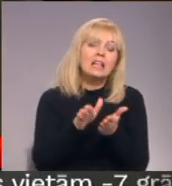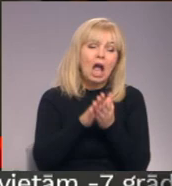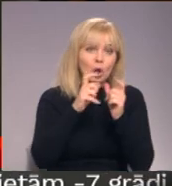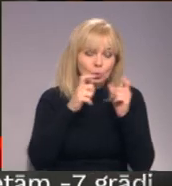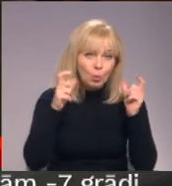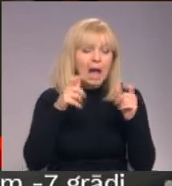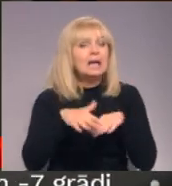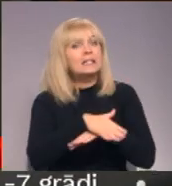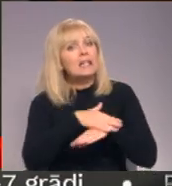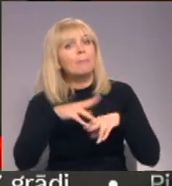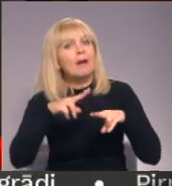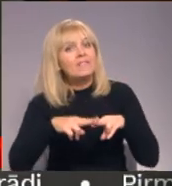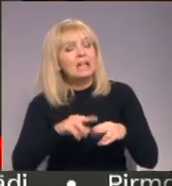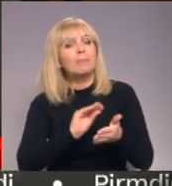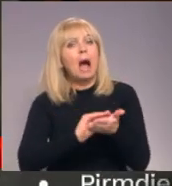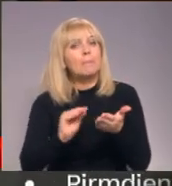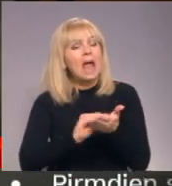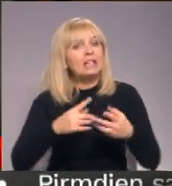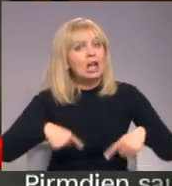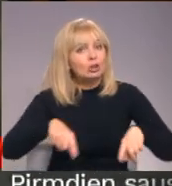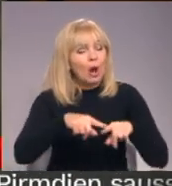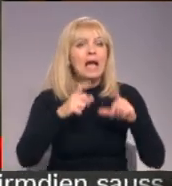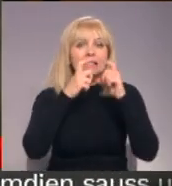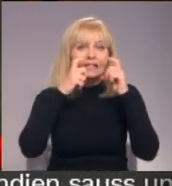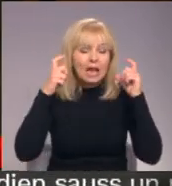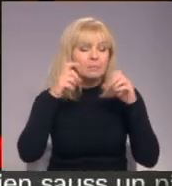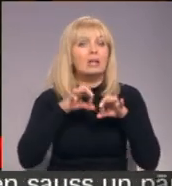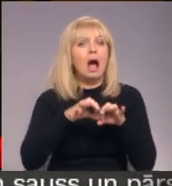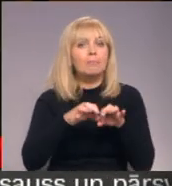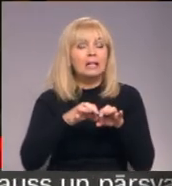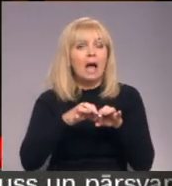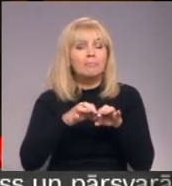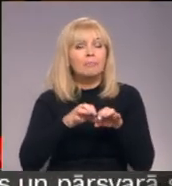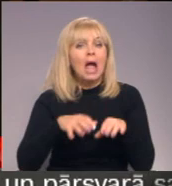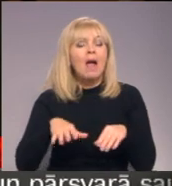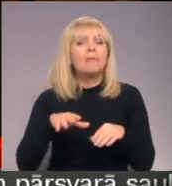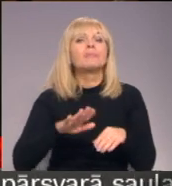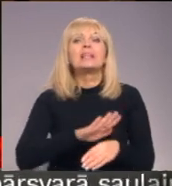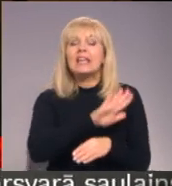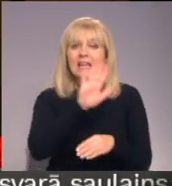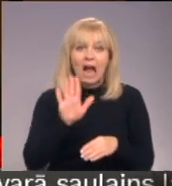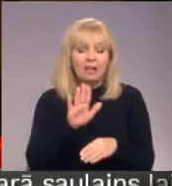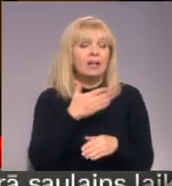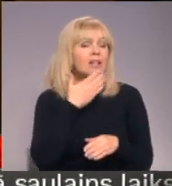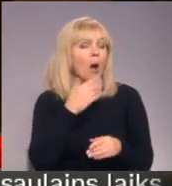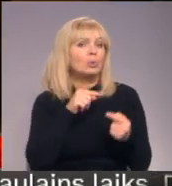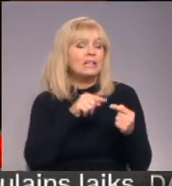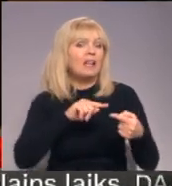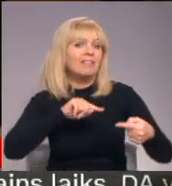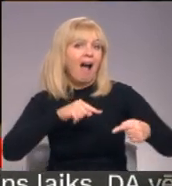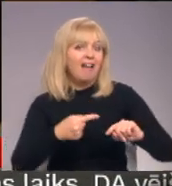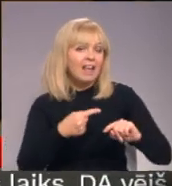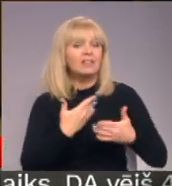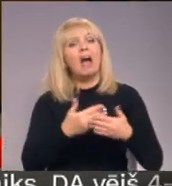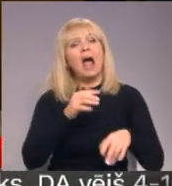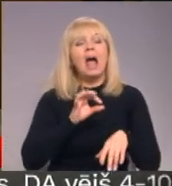birojos. Tas nozīmē, ka šādā sejas maskā jāpavada gandrīz visa diena. Ja vien nav izteiktu alerģiju vai ādas